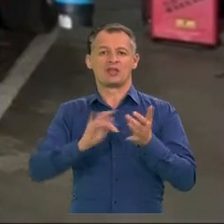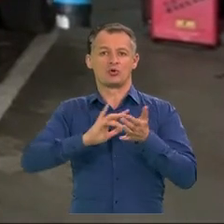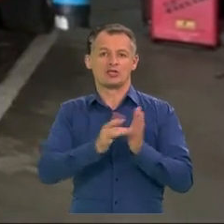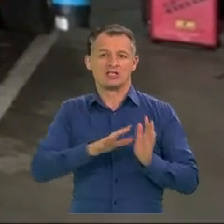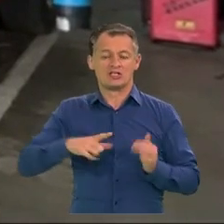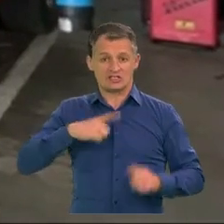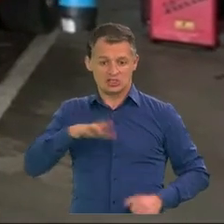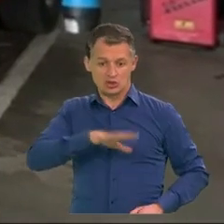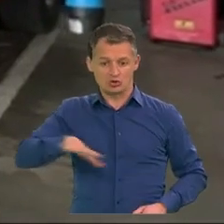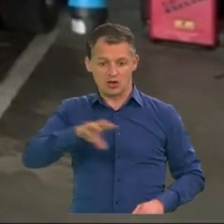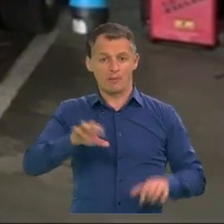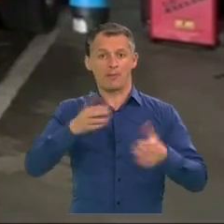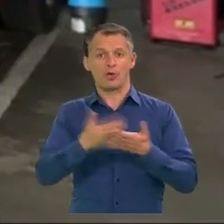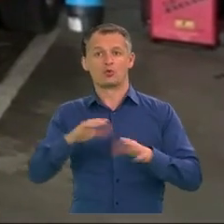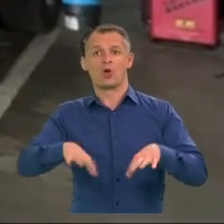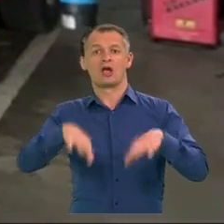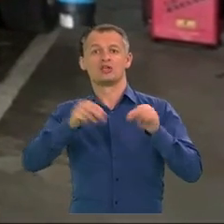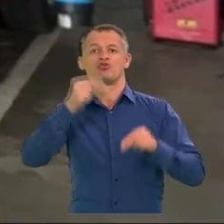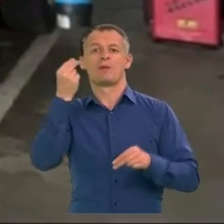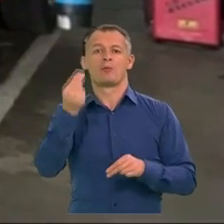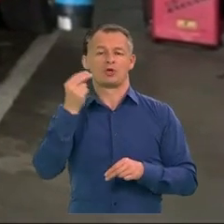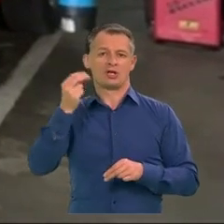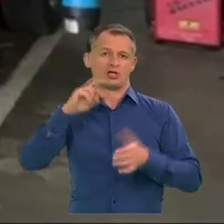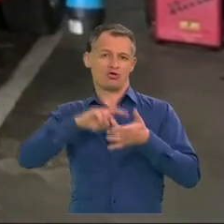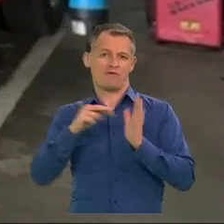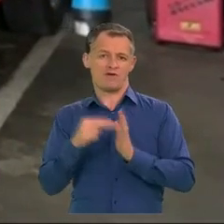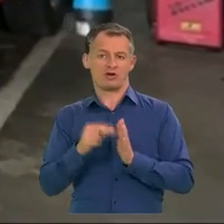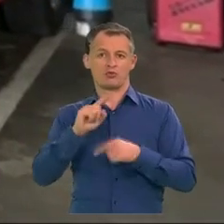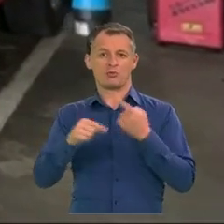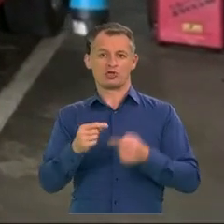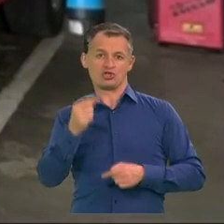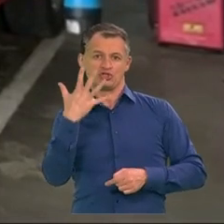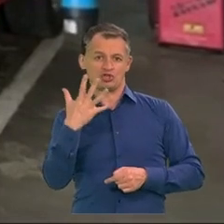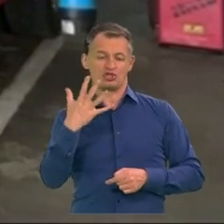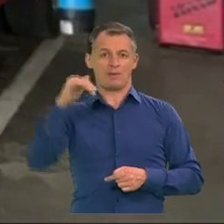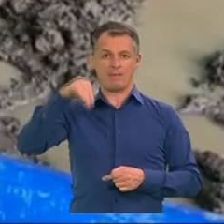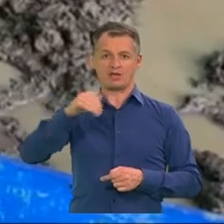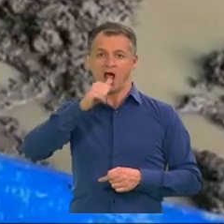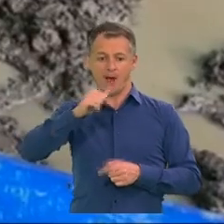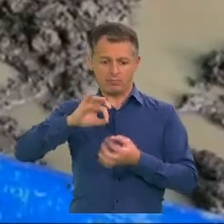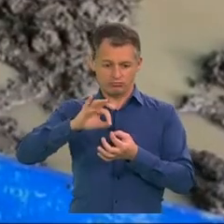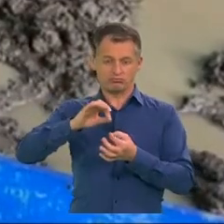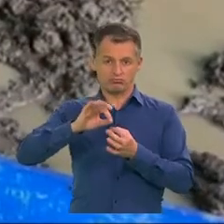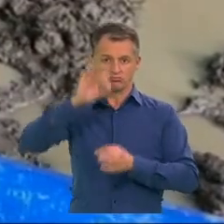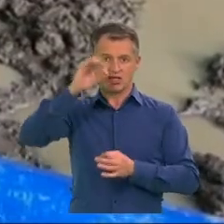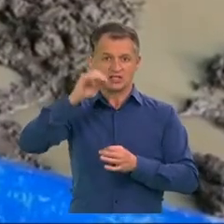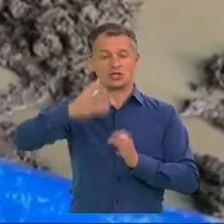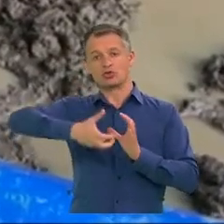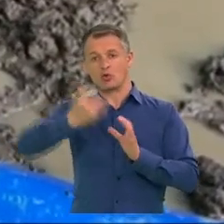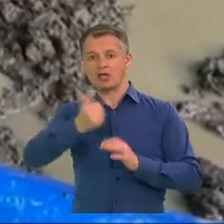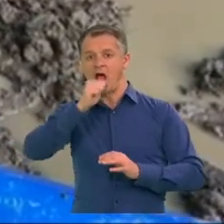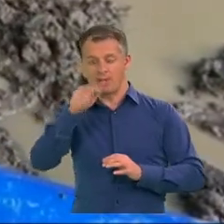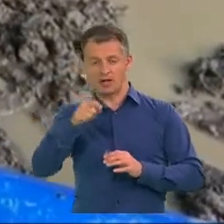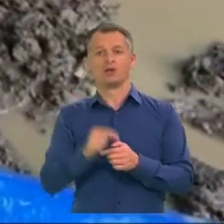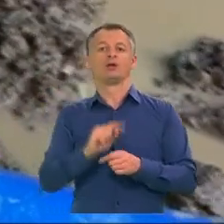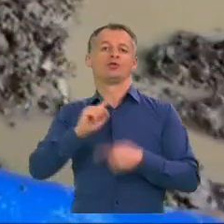zonă pentru a identifica cele mai optime soluții ca după acești 5 metri după ce acești 5 metri vor fi evacuați,